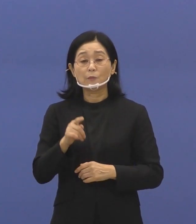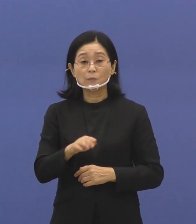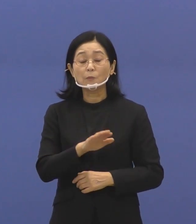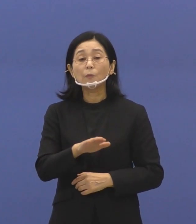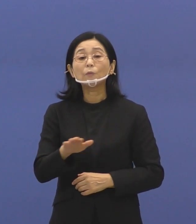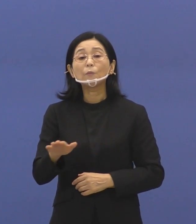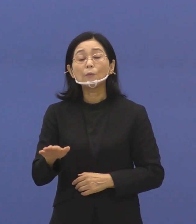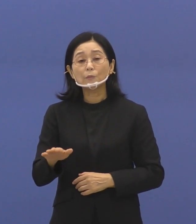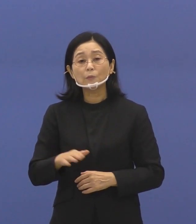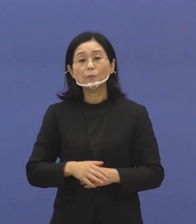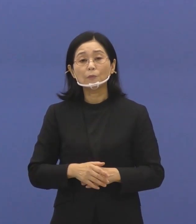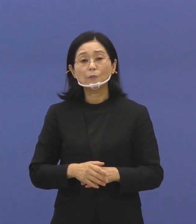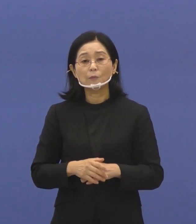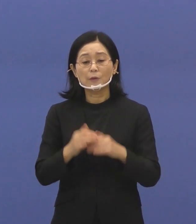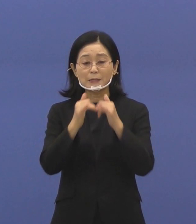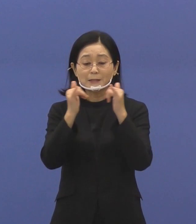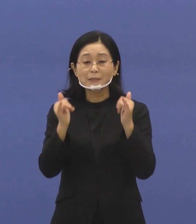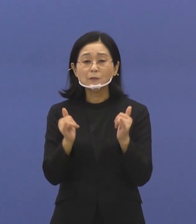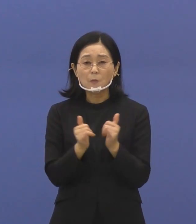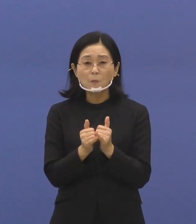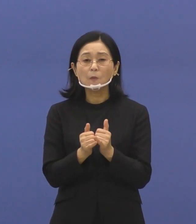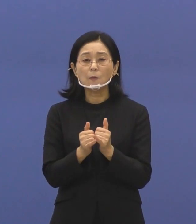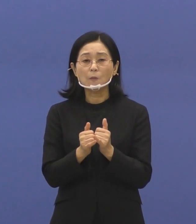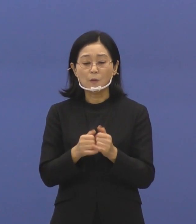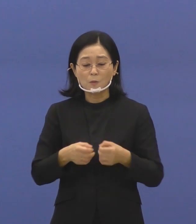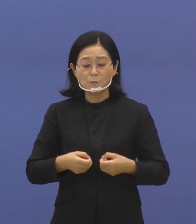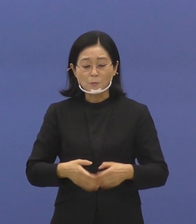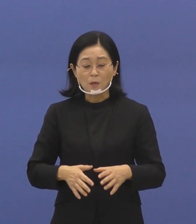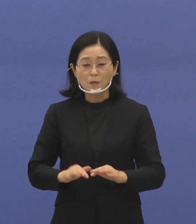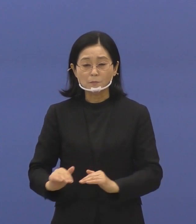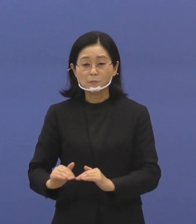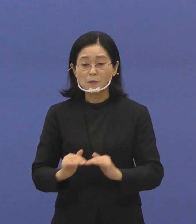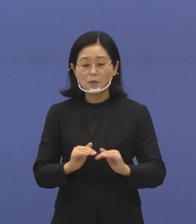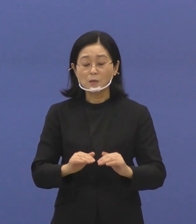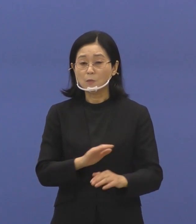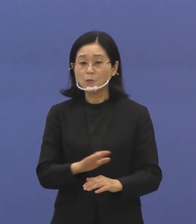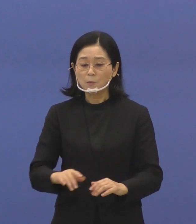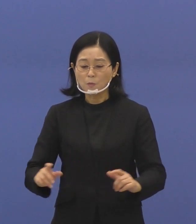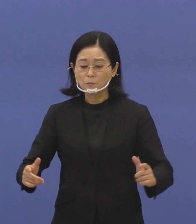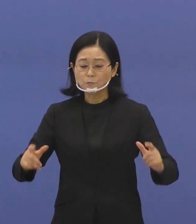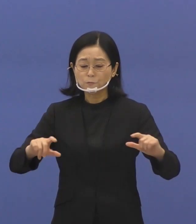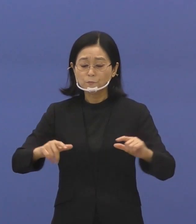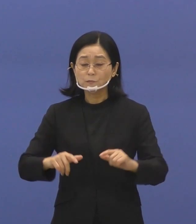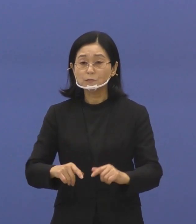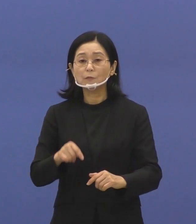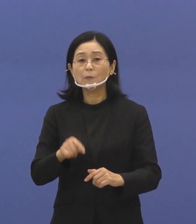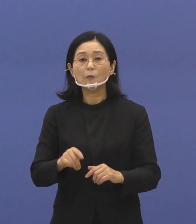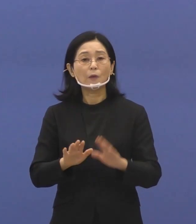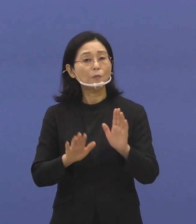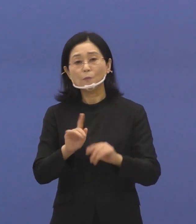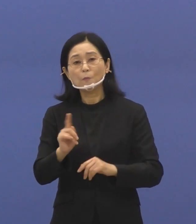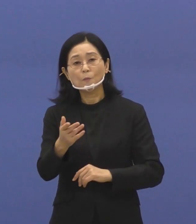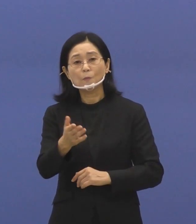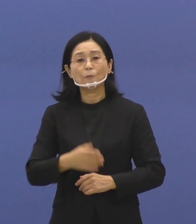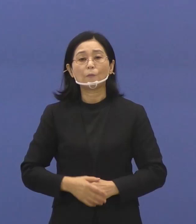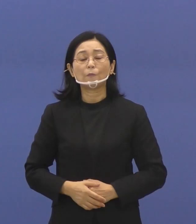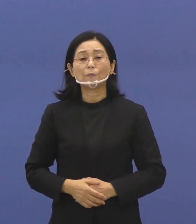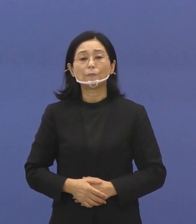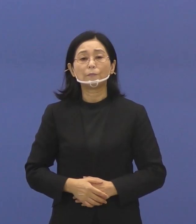の、人口減少なんで 少子化なんですけど、この現状どういうふうにお考えですか。 はい、